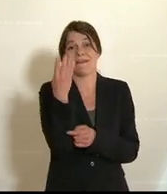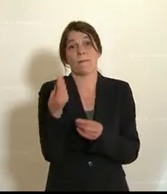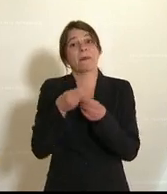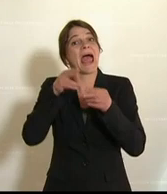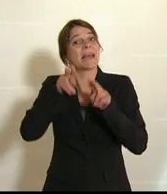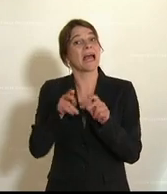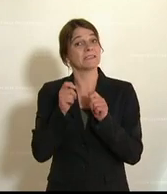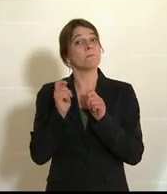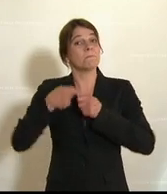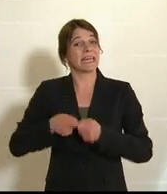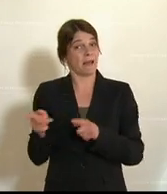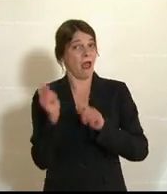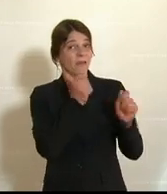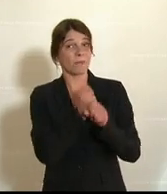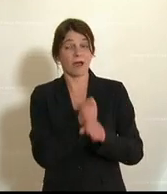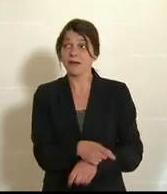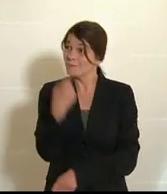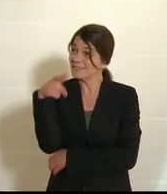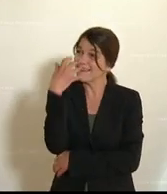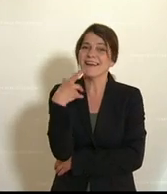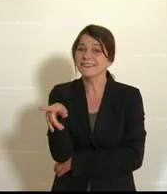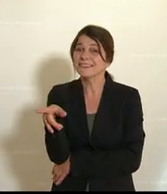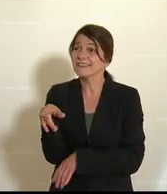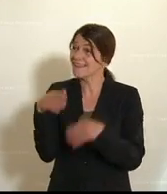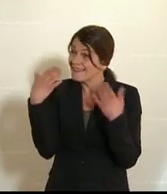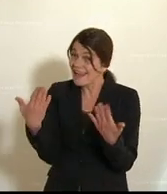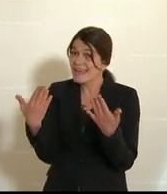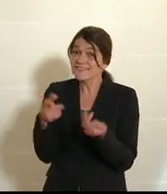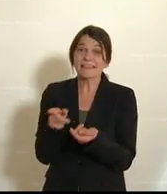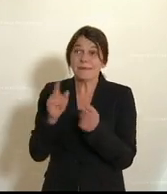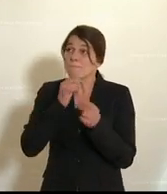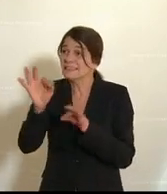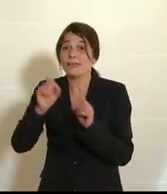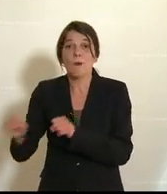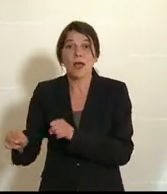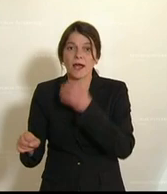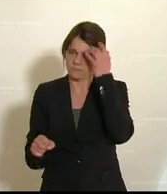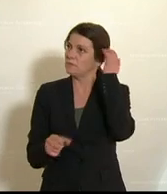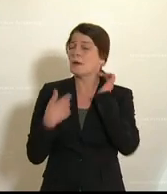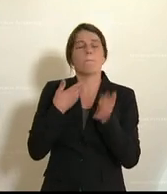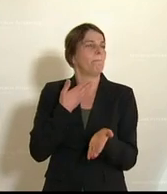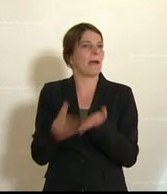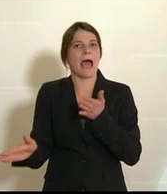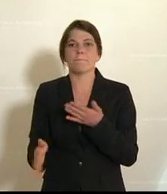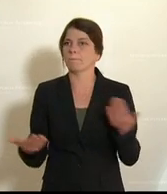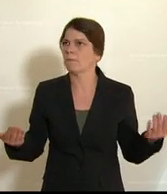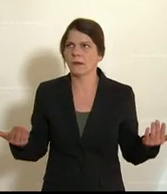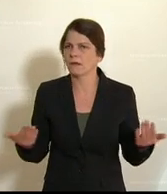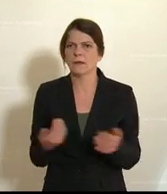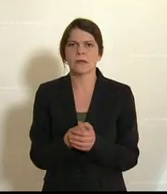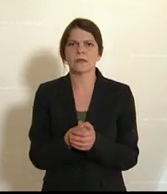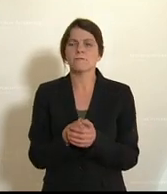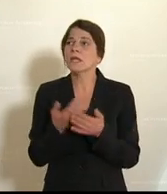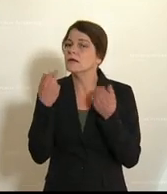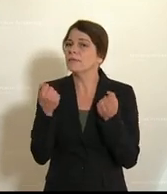das beantragen. Meinen Sie das ernst? Dass das eine Alternative ist, deswegen lehnen wir das völlig ab.